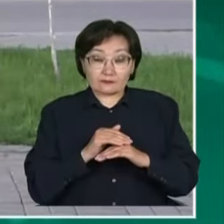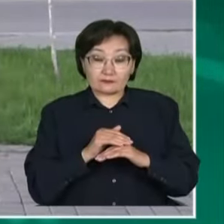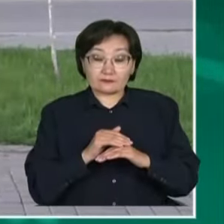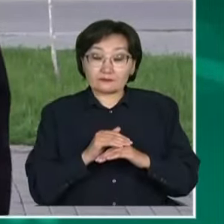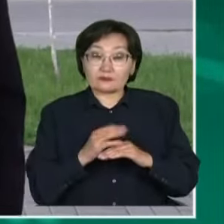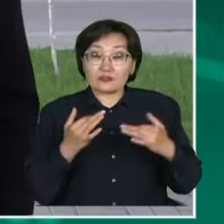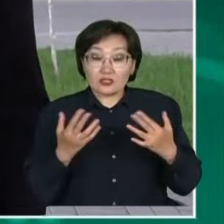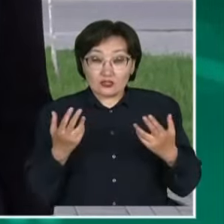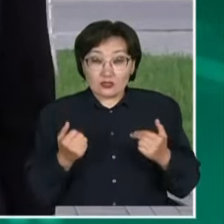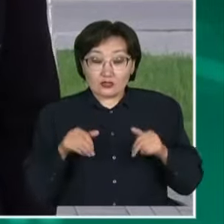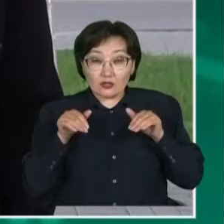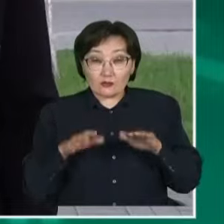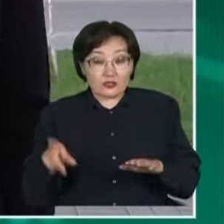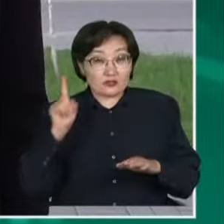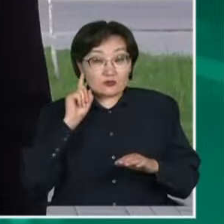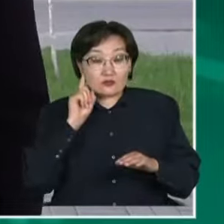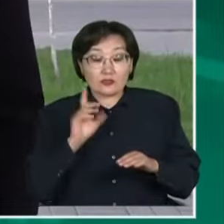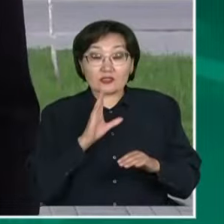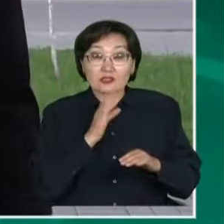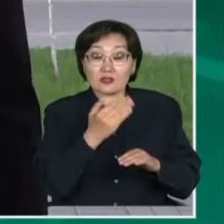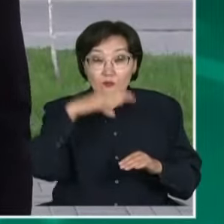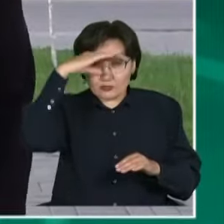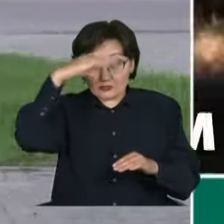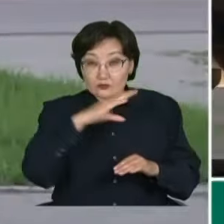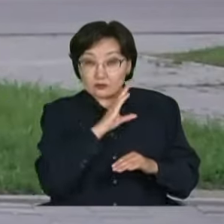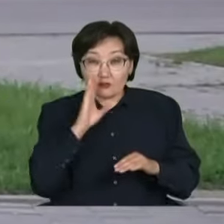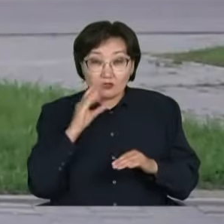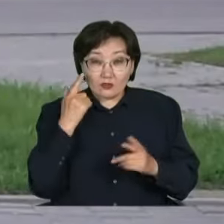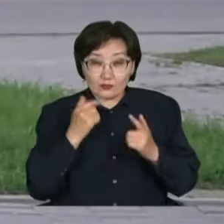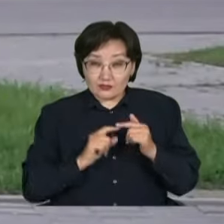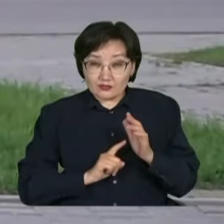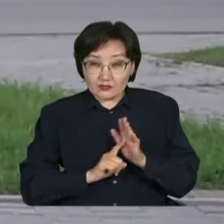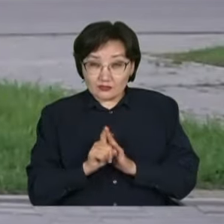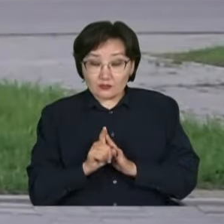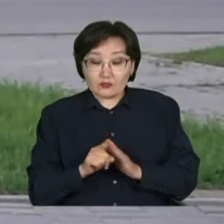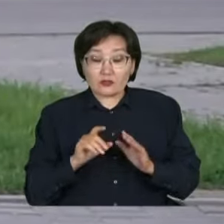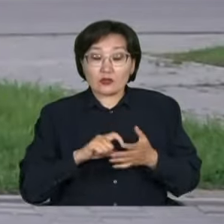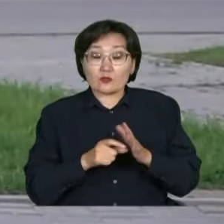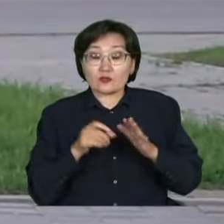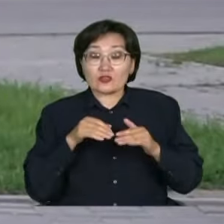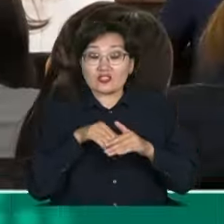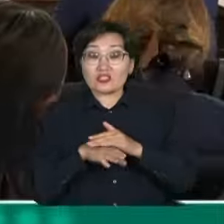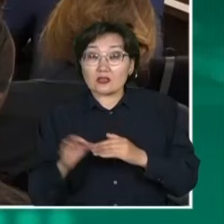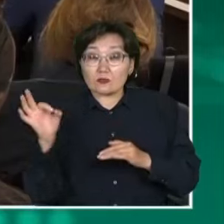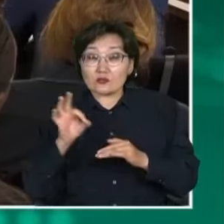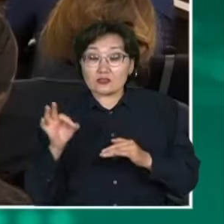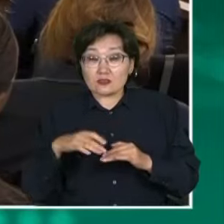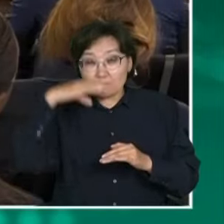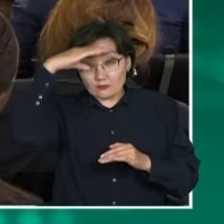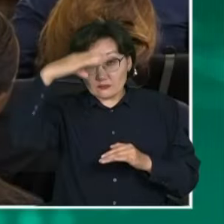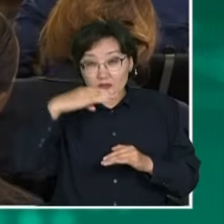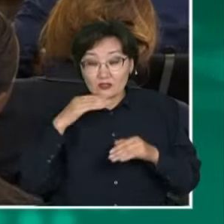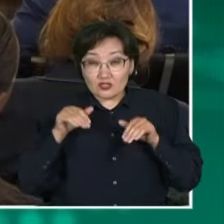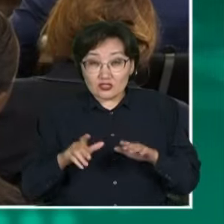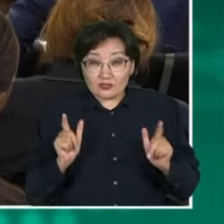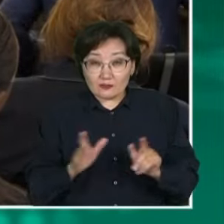Кешарғай аулым, я күмді ести сала салтанаттың атанасы еріксіз көзіне жасалды. Залдан шыққан сәтте әкесі шешіммен